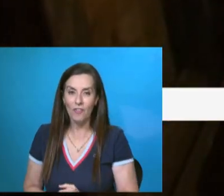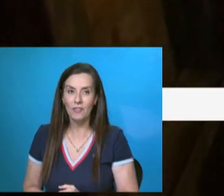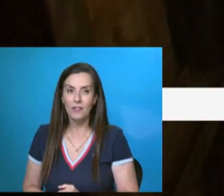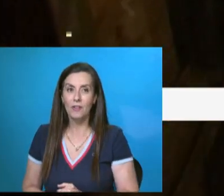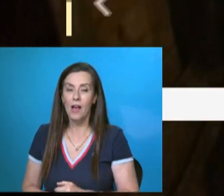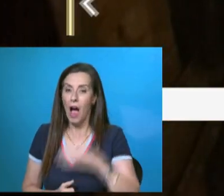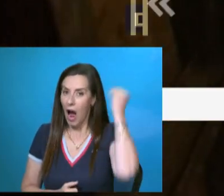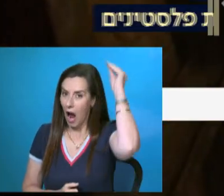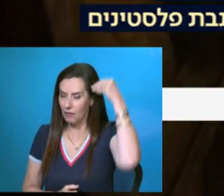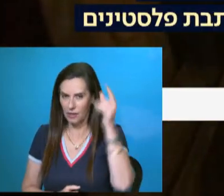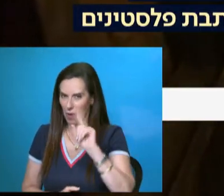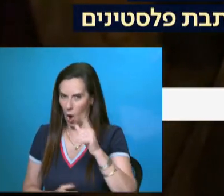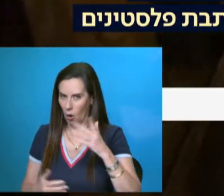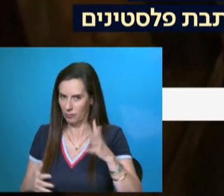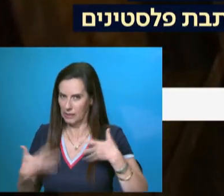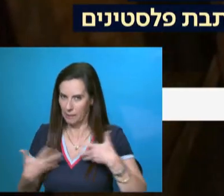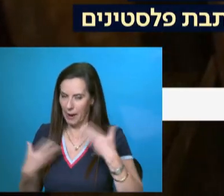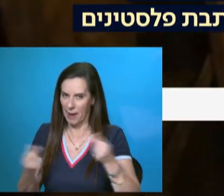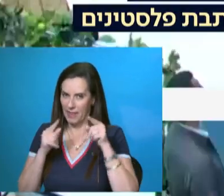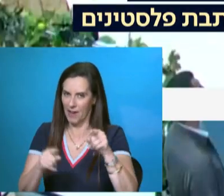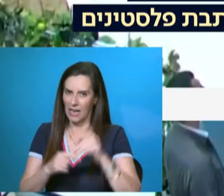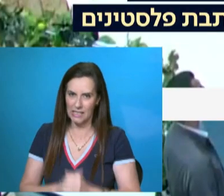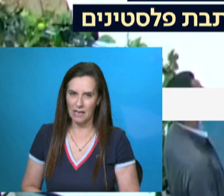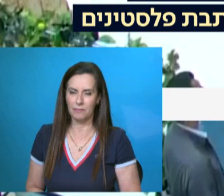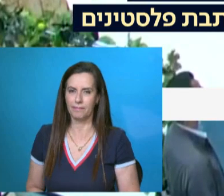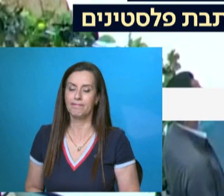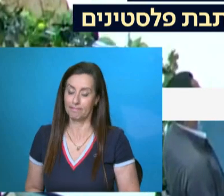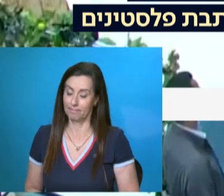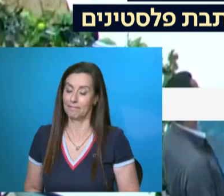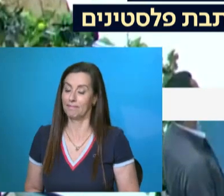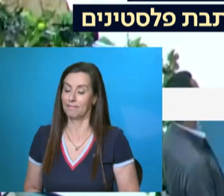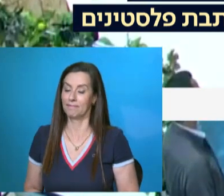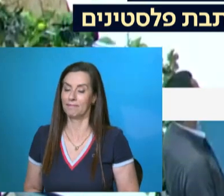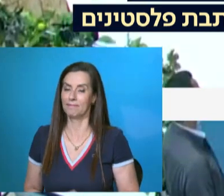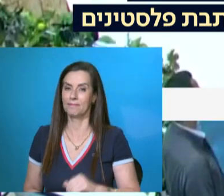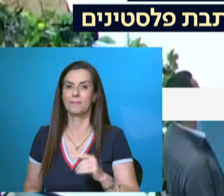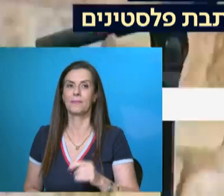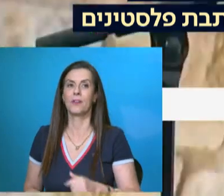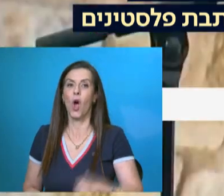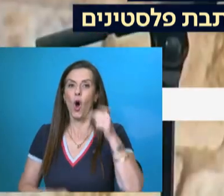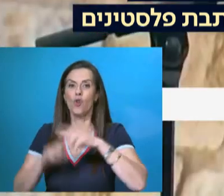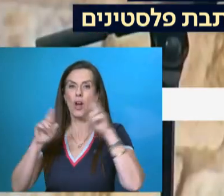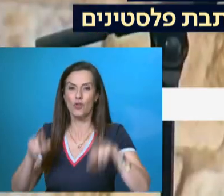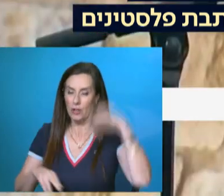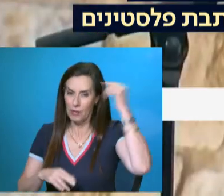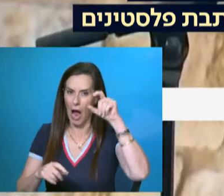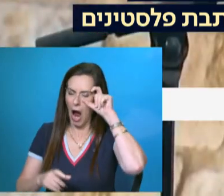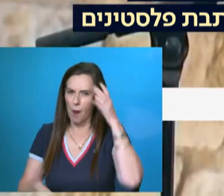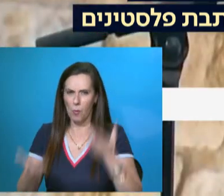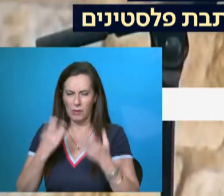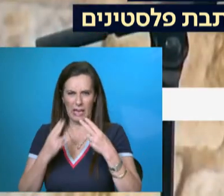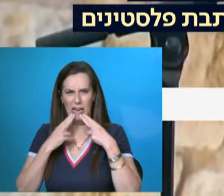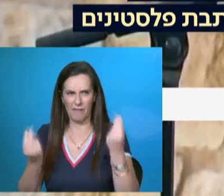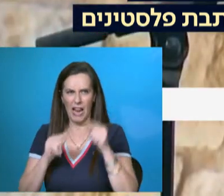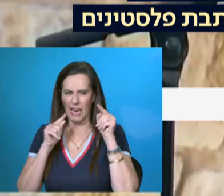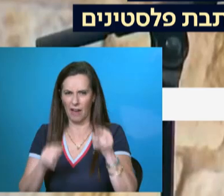פחות מתרגשים מהמנהרה הזו. נכון, לילה טוב רומי. ראש הרשות הפלסטינית אבו מאזן כבר הגיב על האירוע הזה